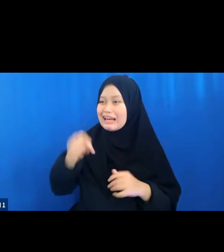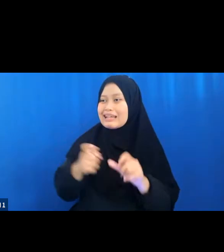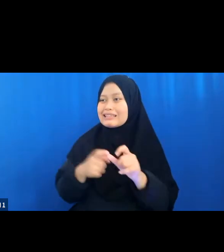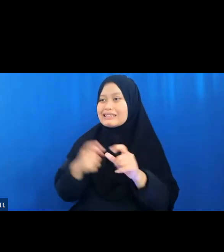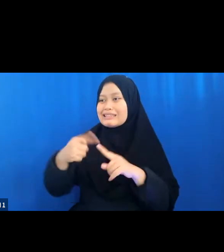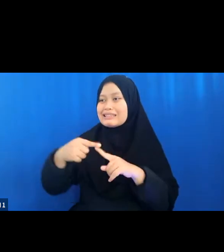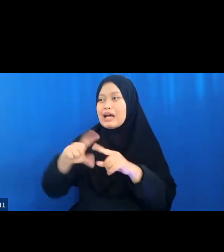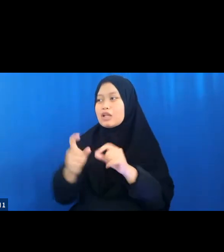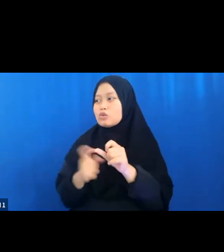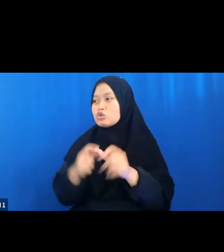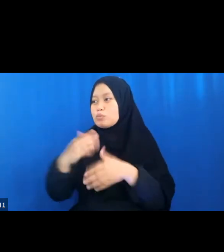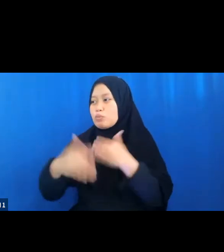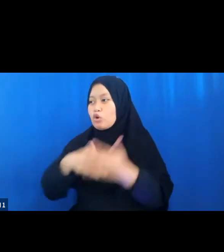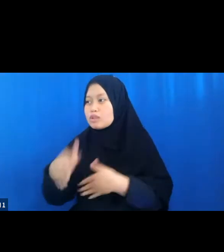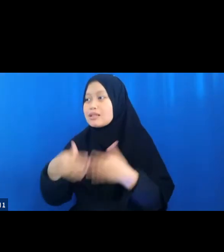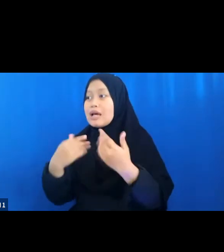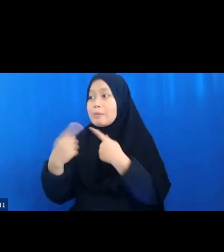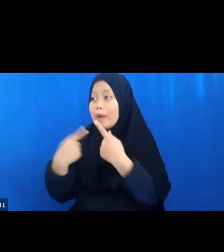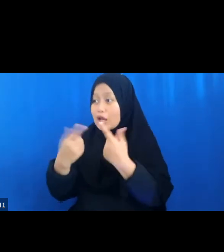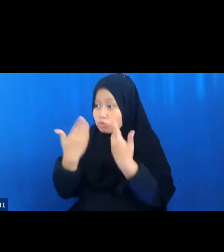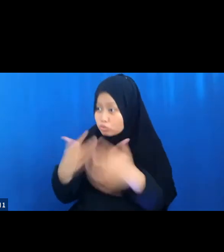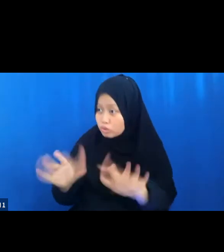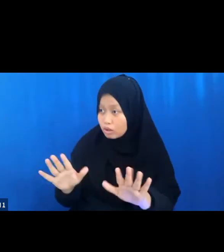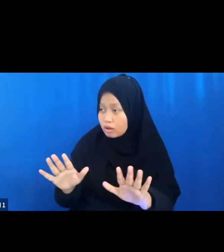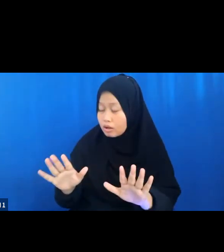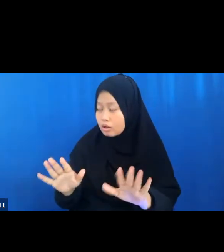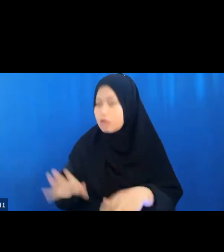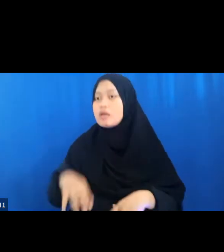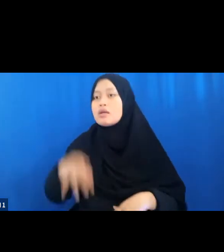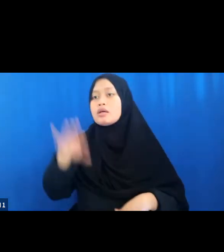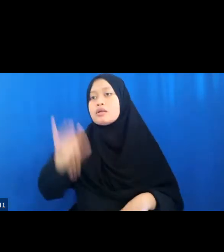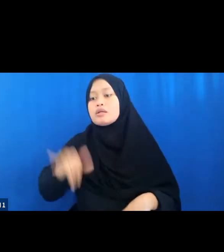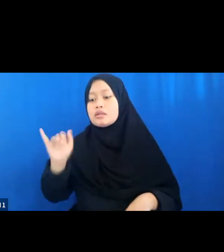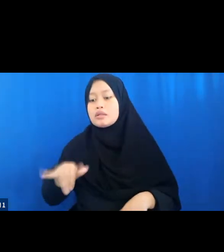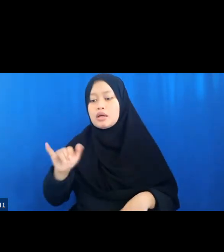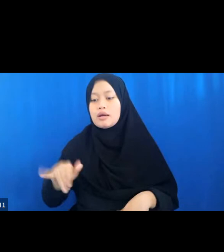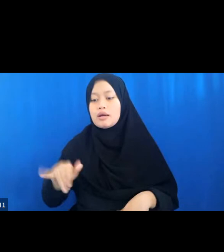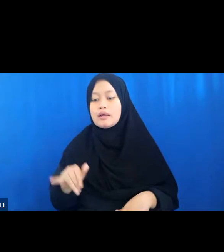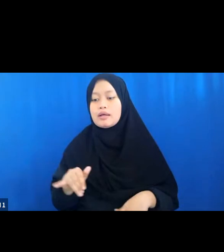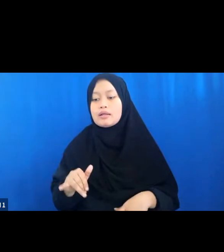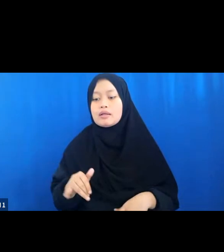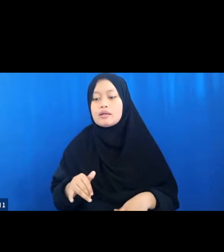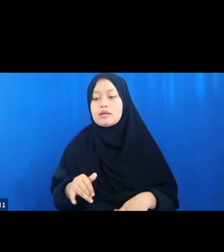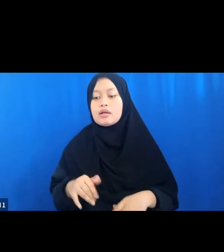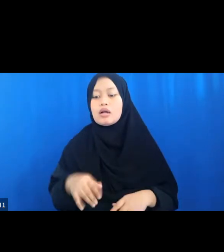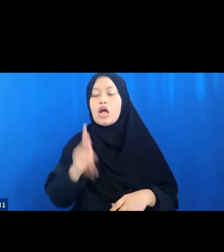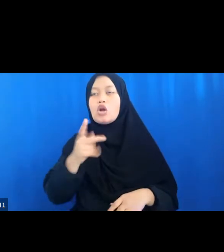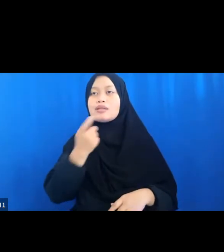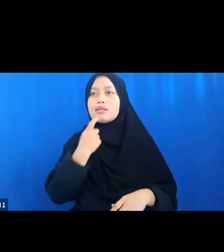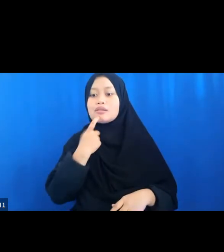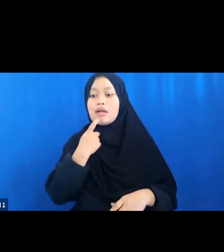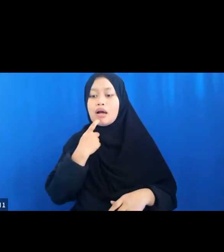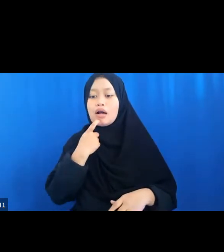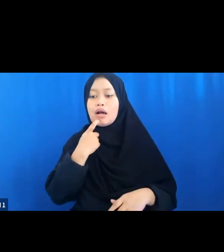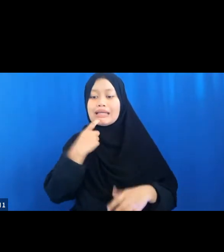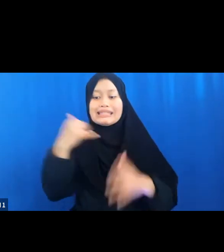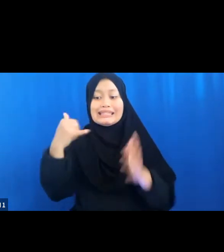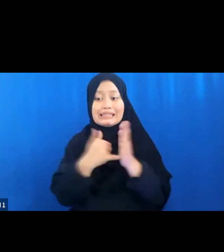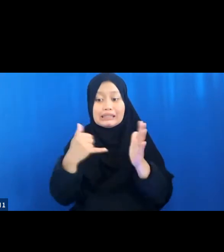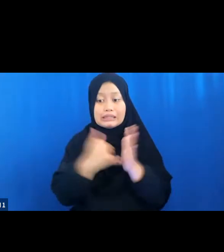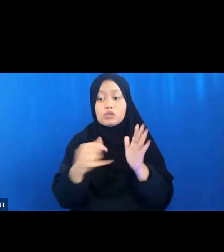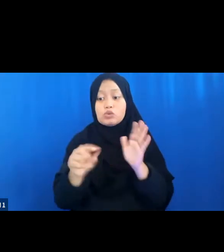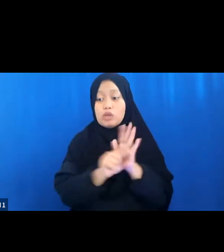dibahas ya pake Samuel ya Secara duitnya diganti terkait yang kita teguh itu sudah dibahas